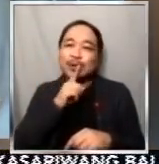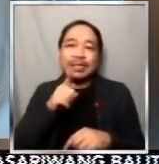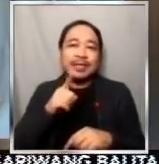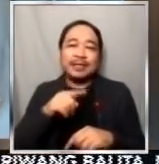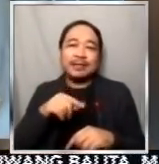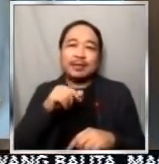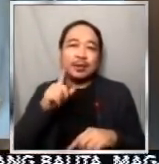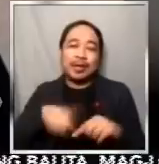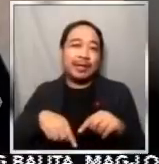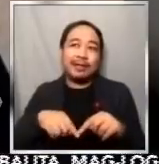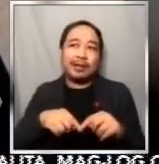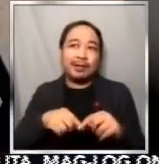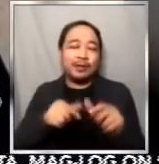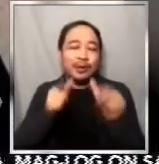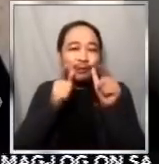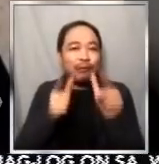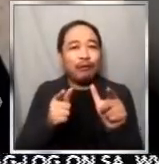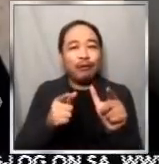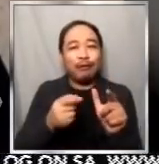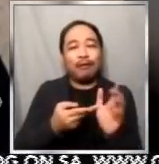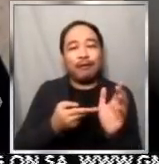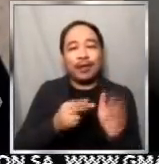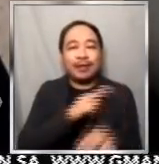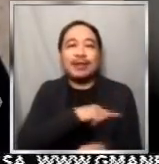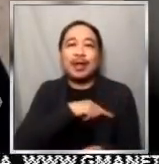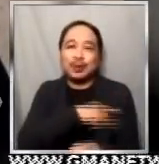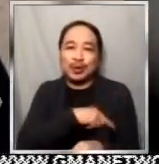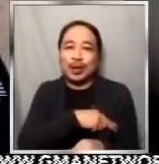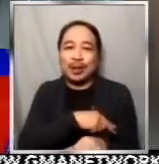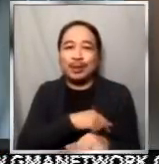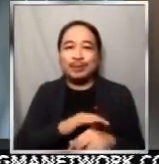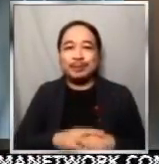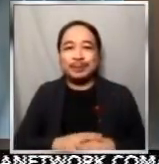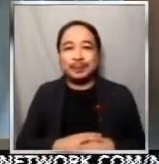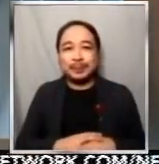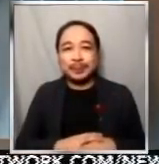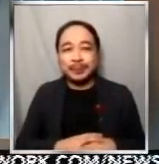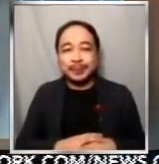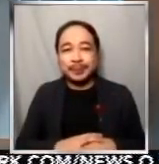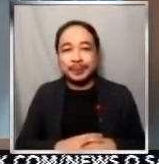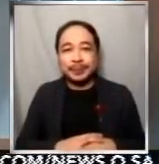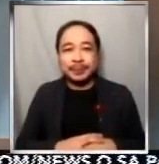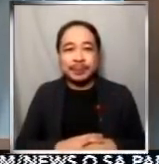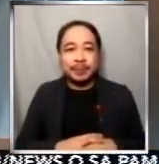sa screen. Lars Santiago updated sa showbiz happenings.